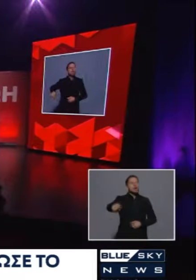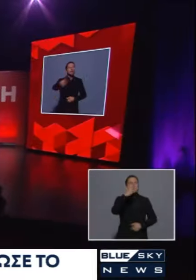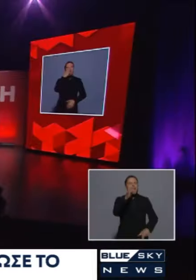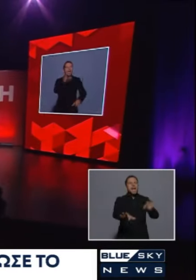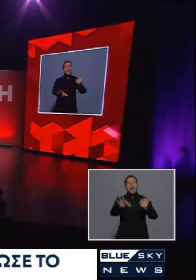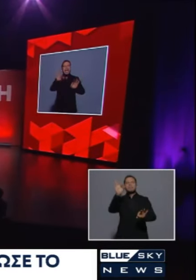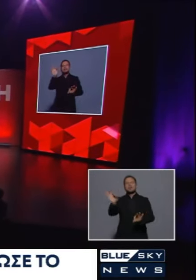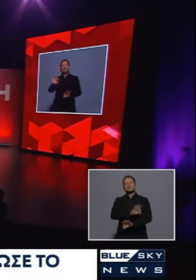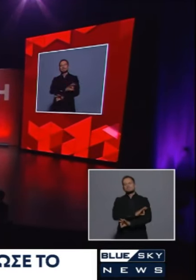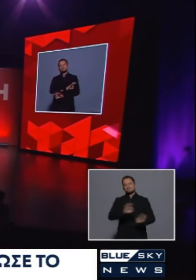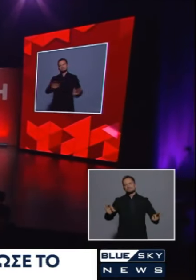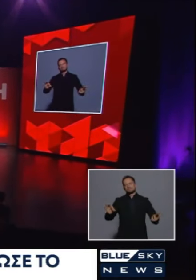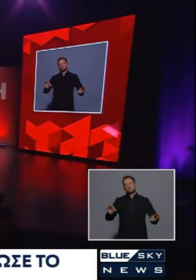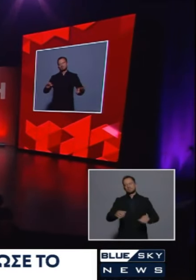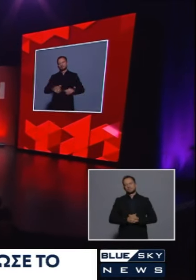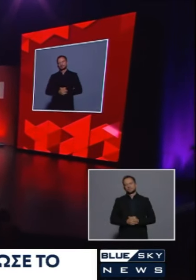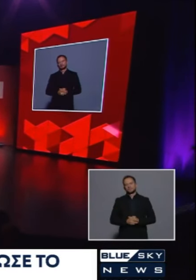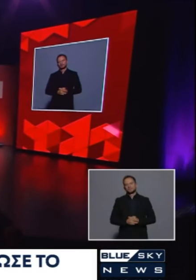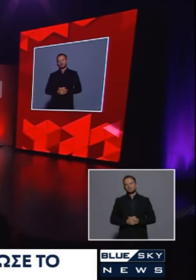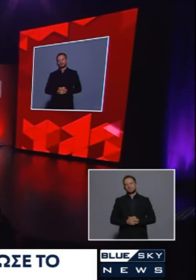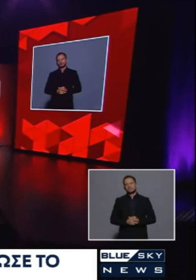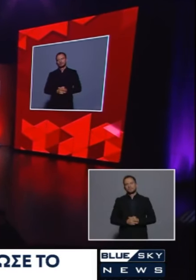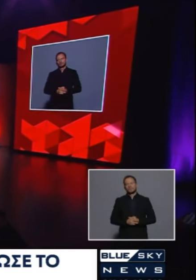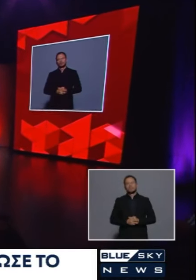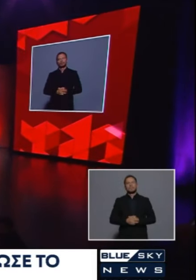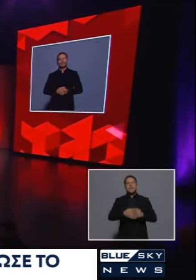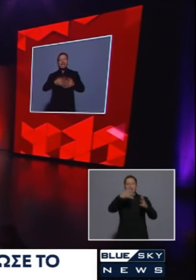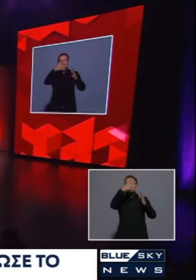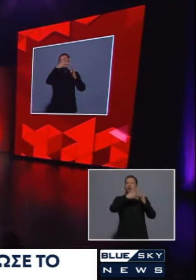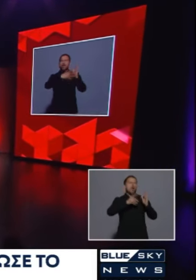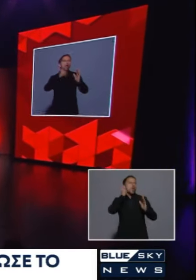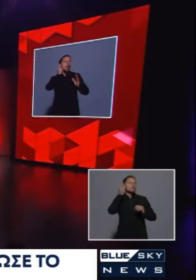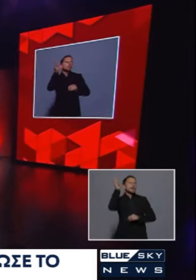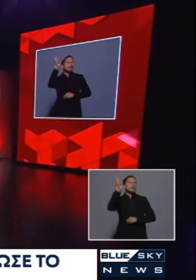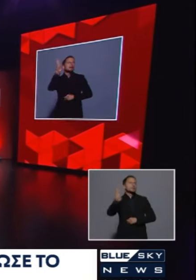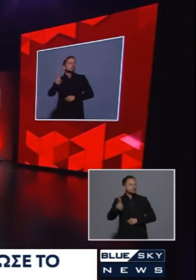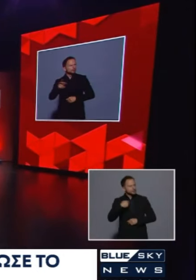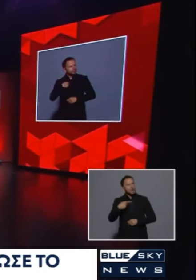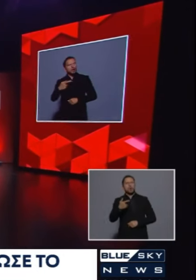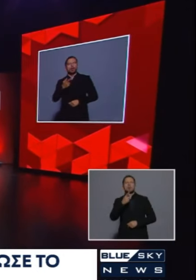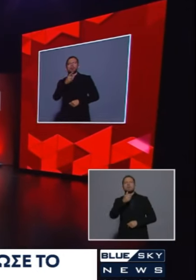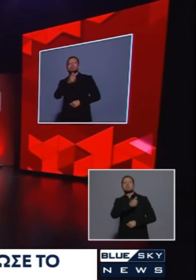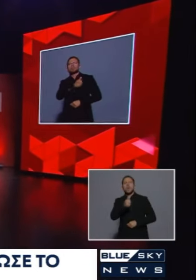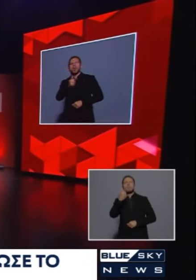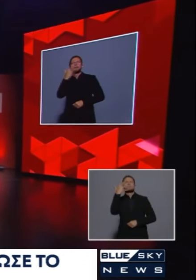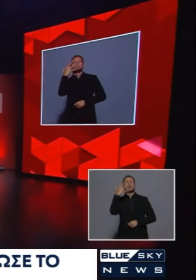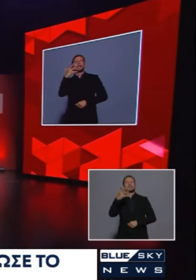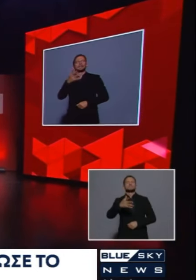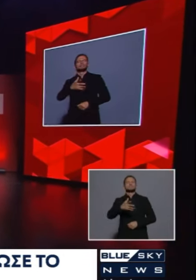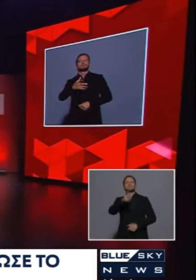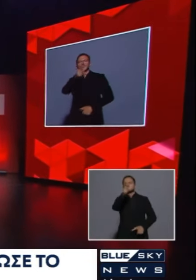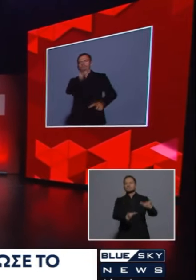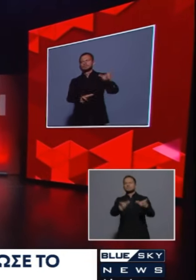Και έρχομαι κι εγώ να προσθέσω την τελική πινελιά. 5 ανθρώπους που η προσωπική